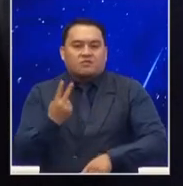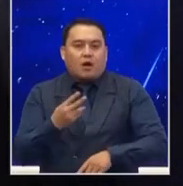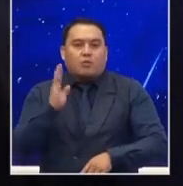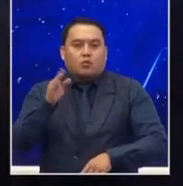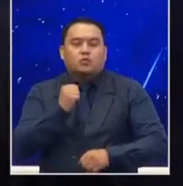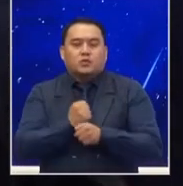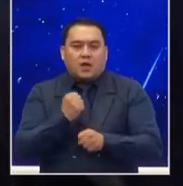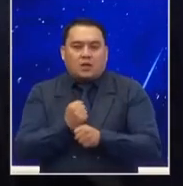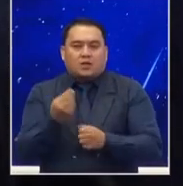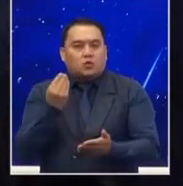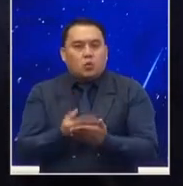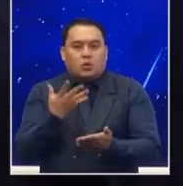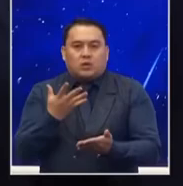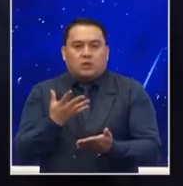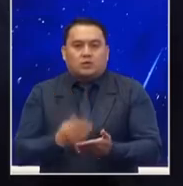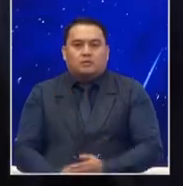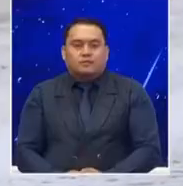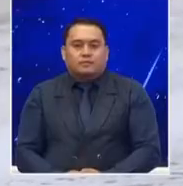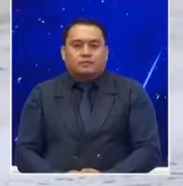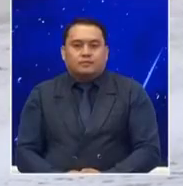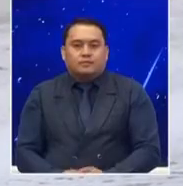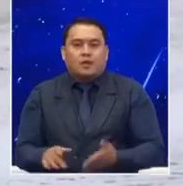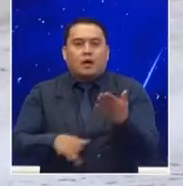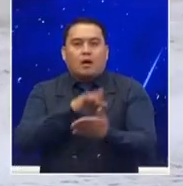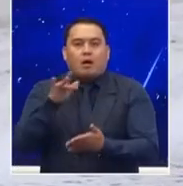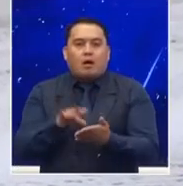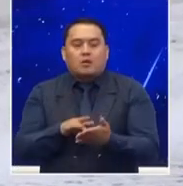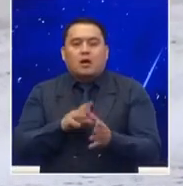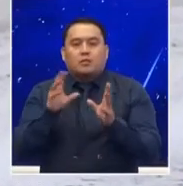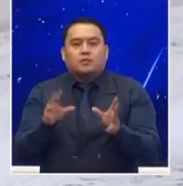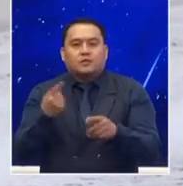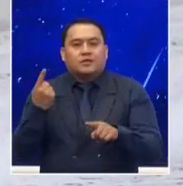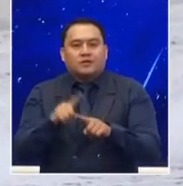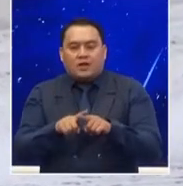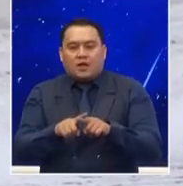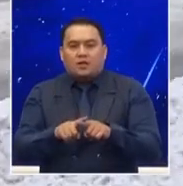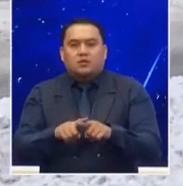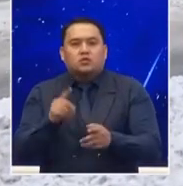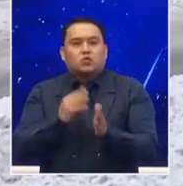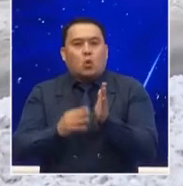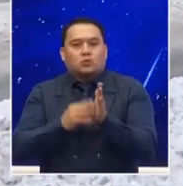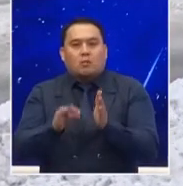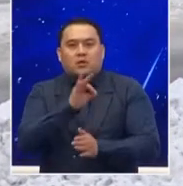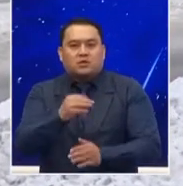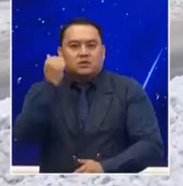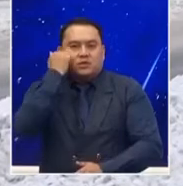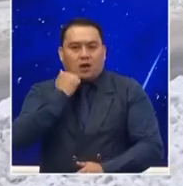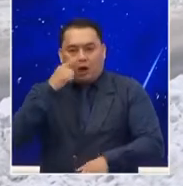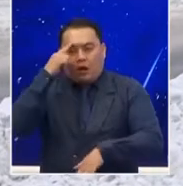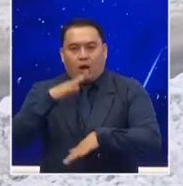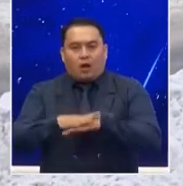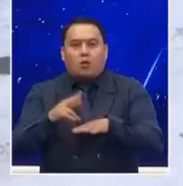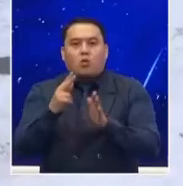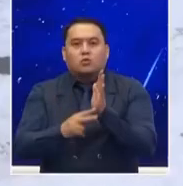потому что они очень дорогие же. Қала күтіміне қажет коммуналдық техникалардың 90% тозған, әкім